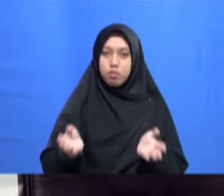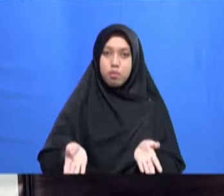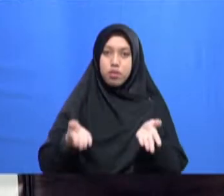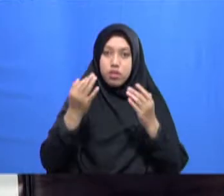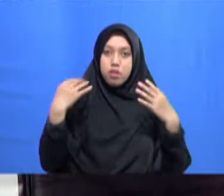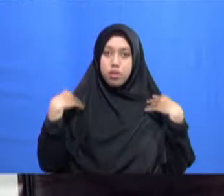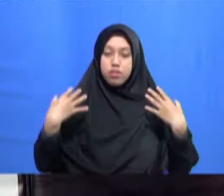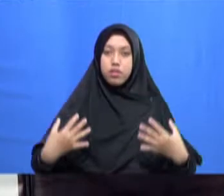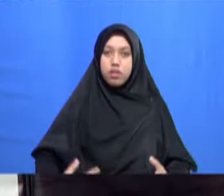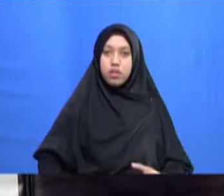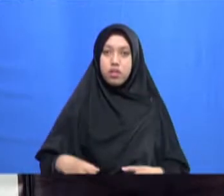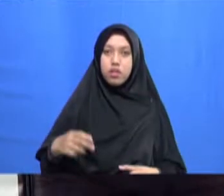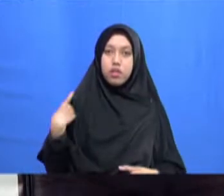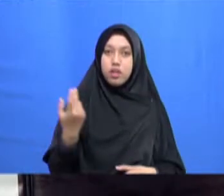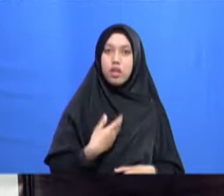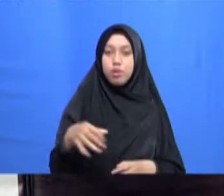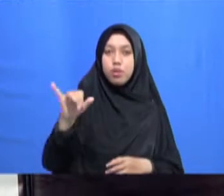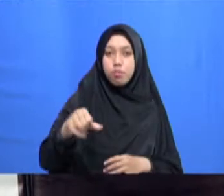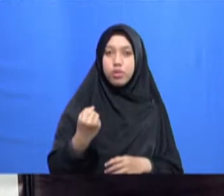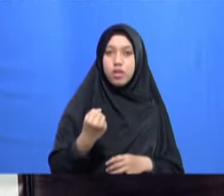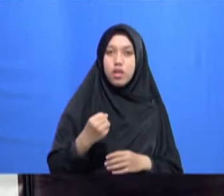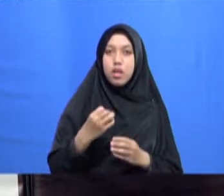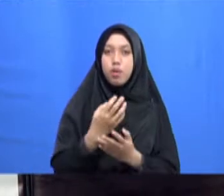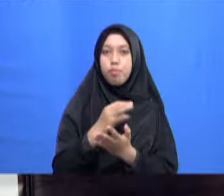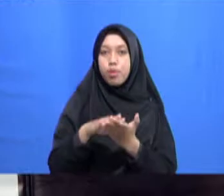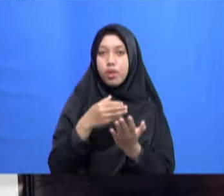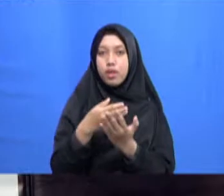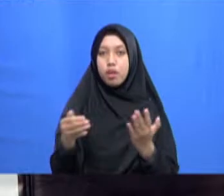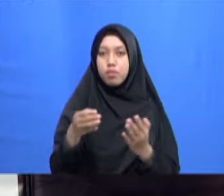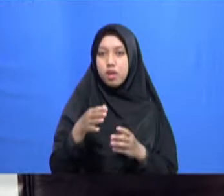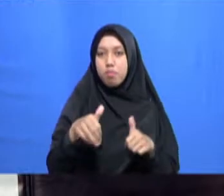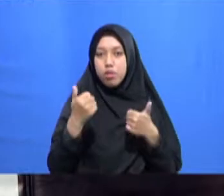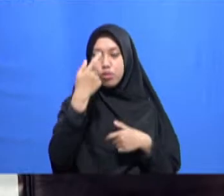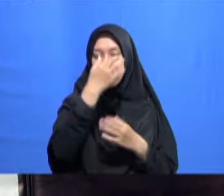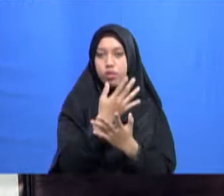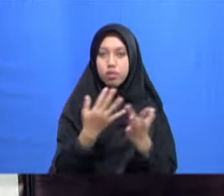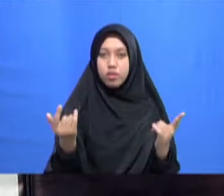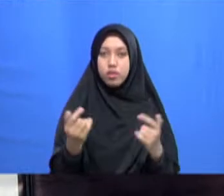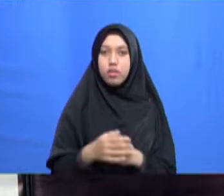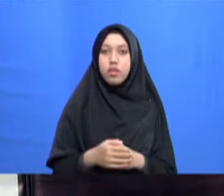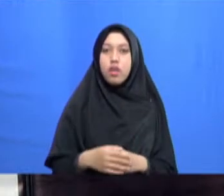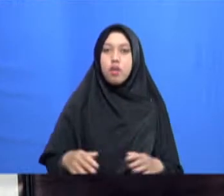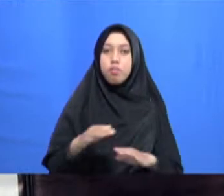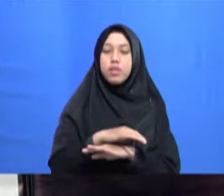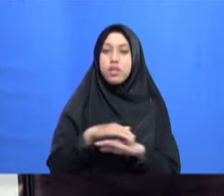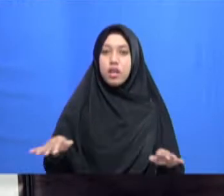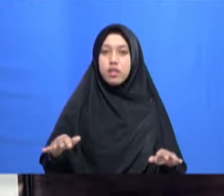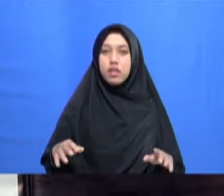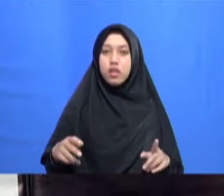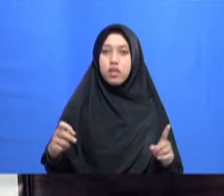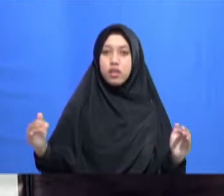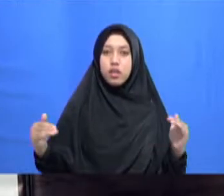sangat ideal di masyarakat terkait dengan visi kami, yaitu bagaimana menjaga keharmonisan hubungan antara pusat dan